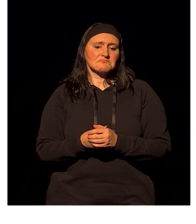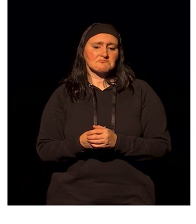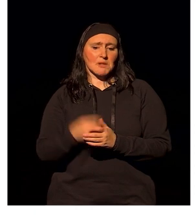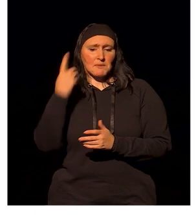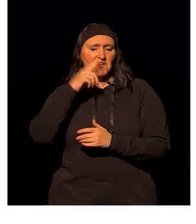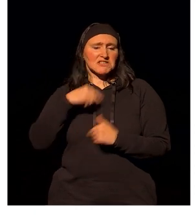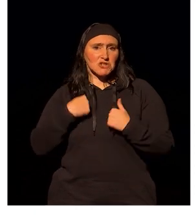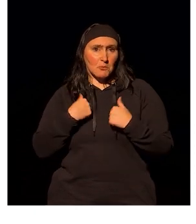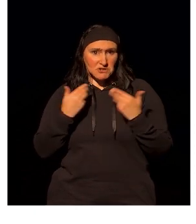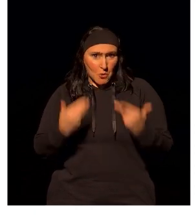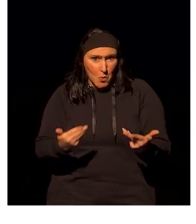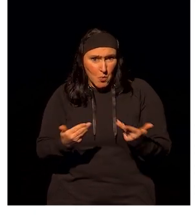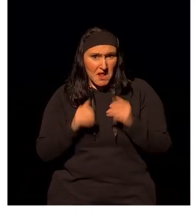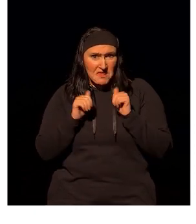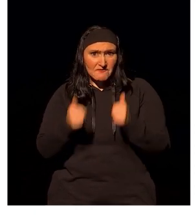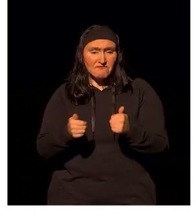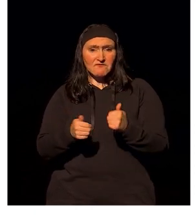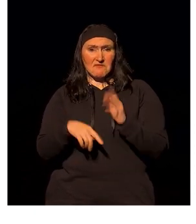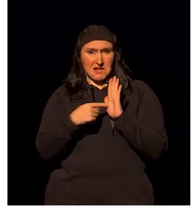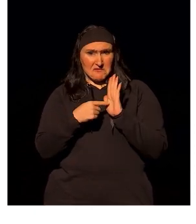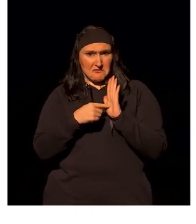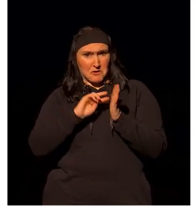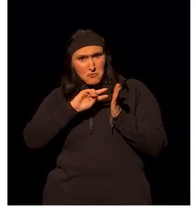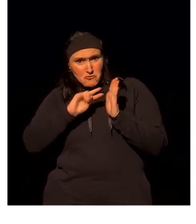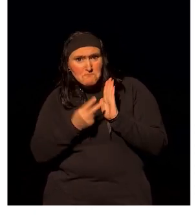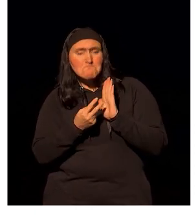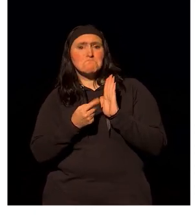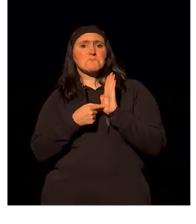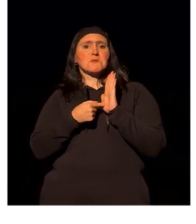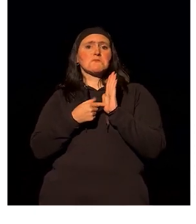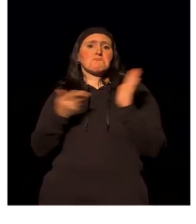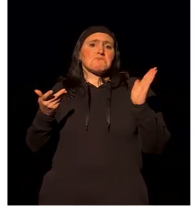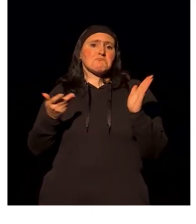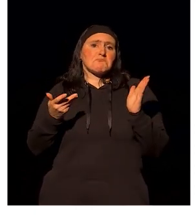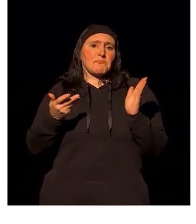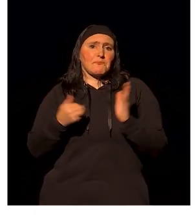was gilt irgendwo, weil dann muss man ja ganz, ganz klare